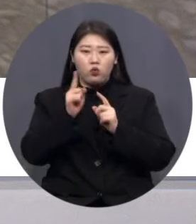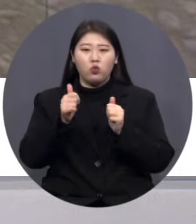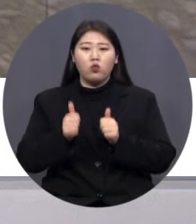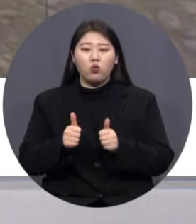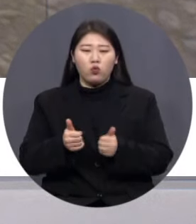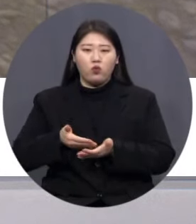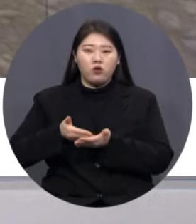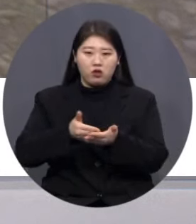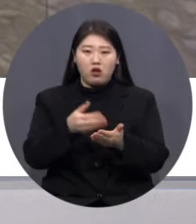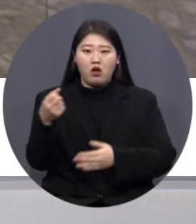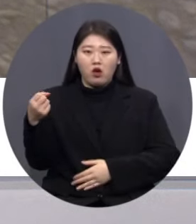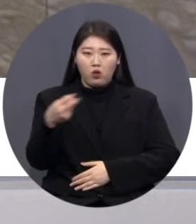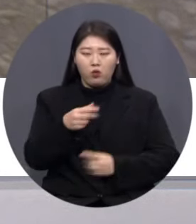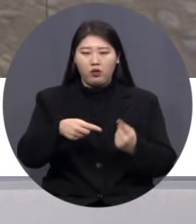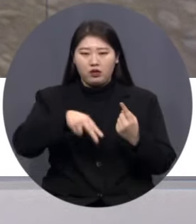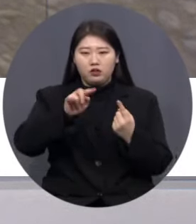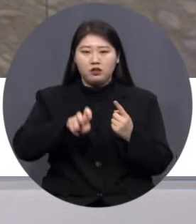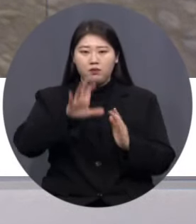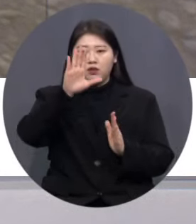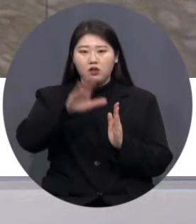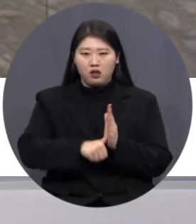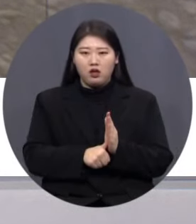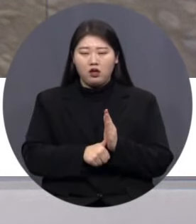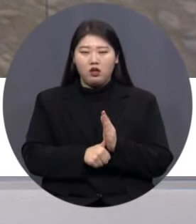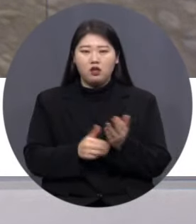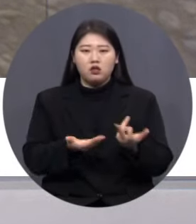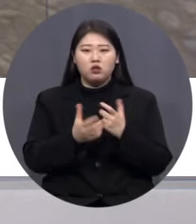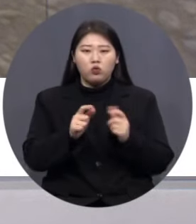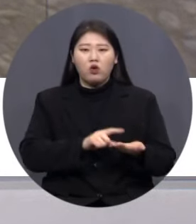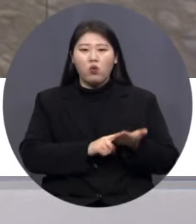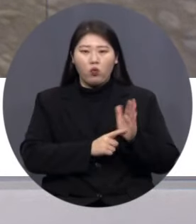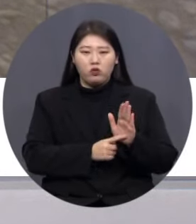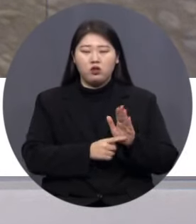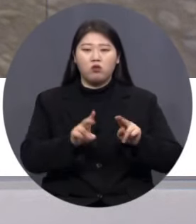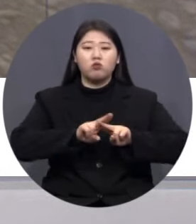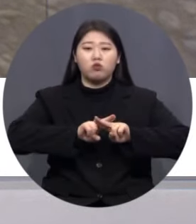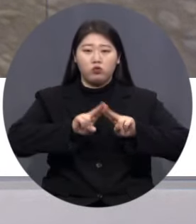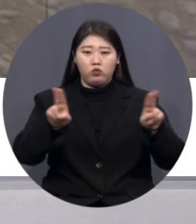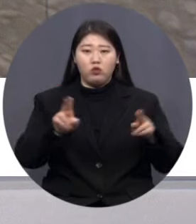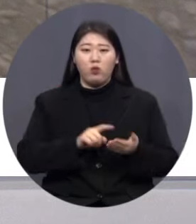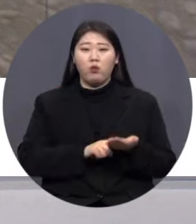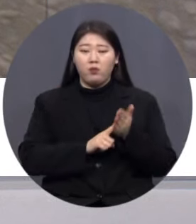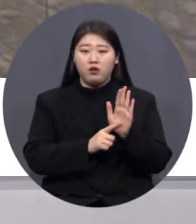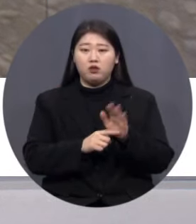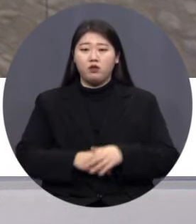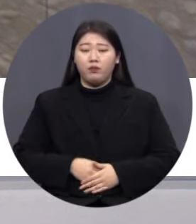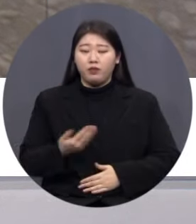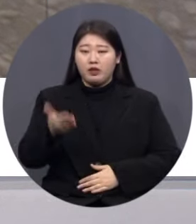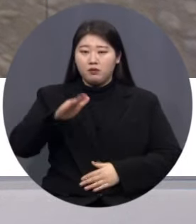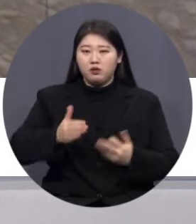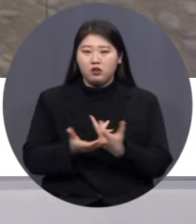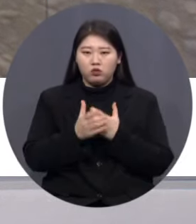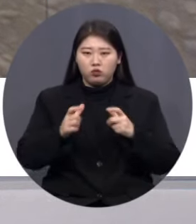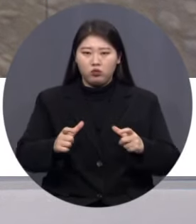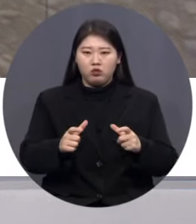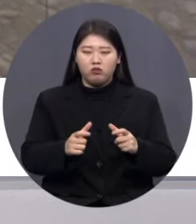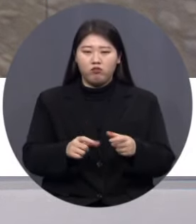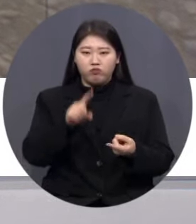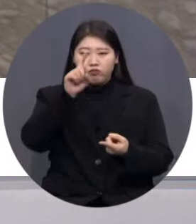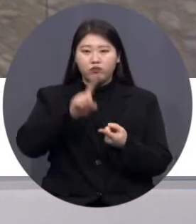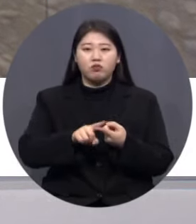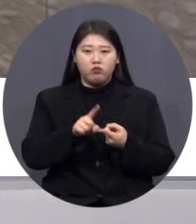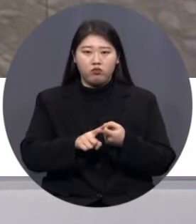재판부는 증설공사를 위한 제주도의 고시가 무효라고 판단했습니다 하지만 제주도는 예정대로 공사를